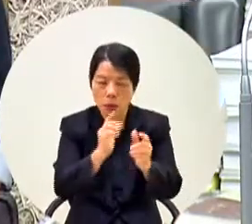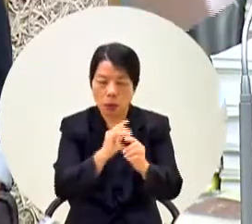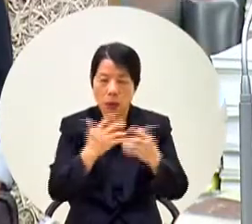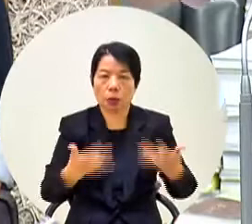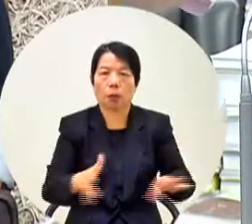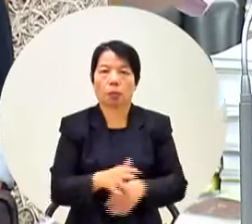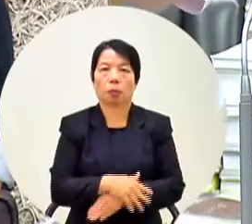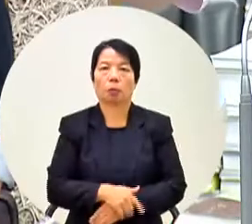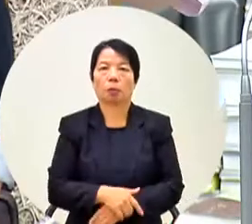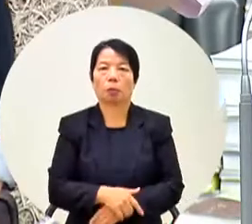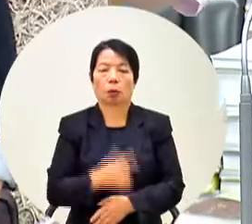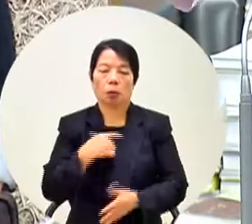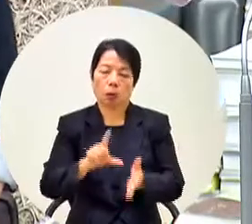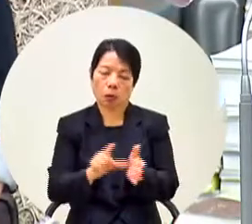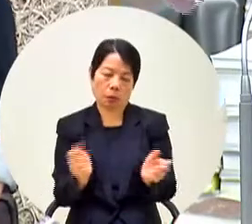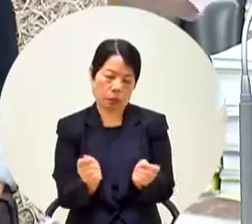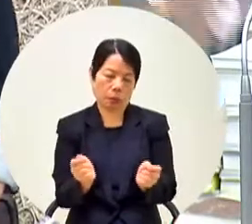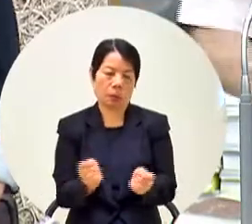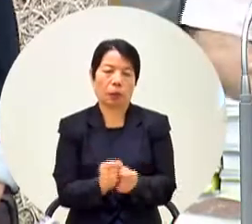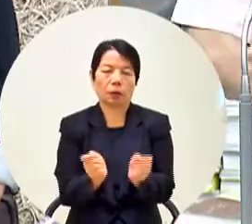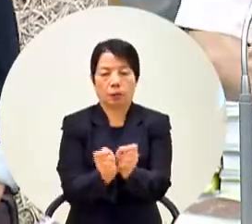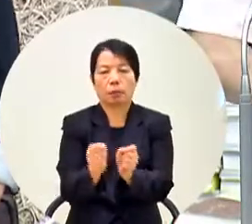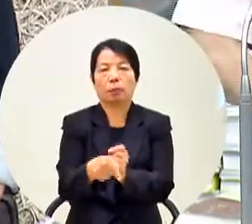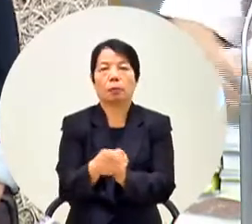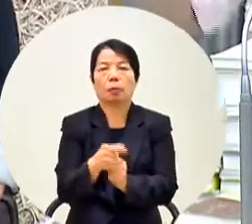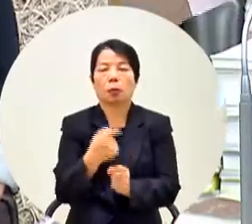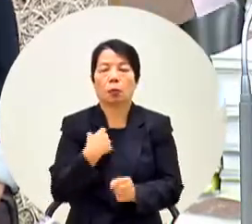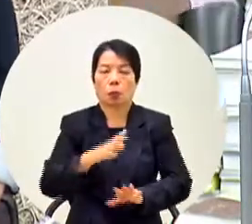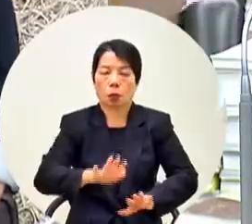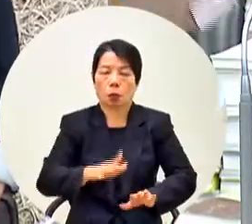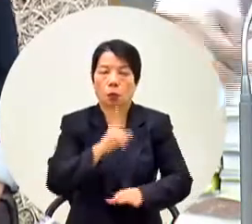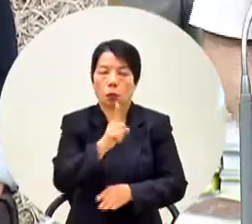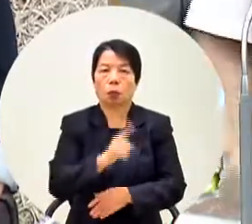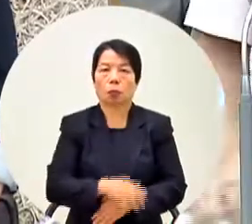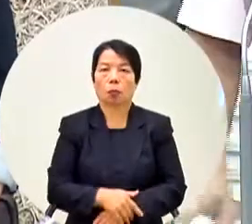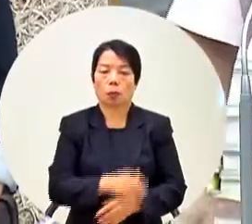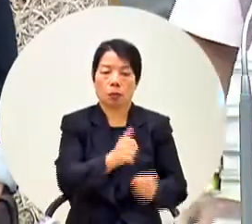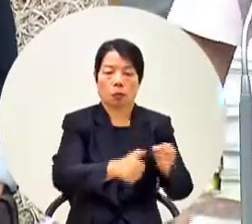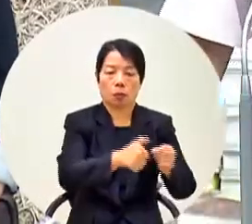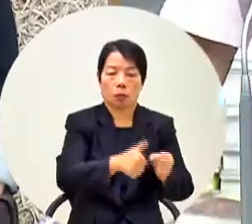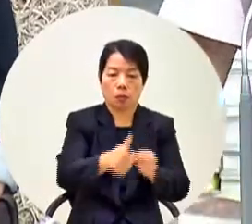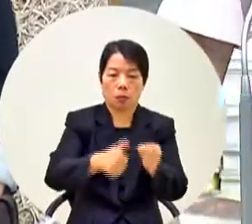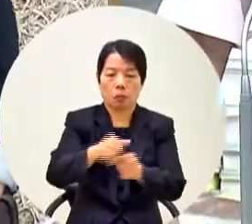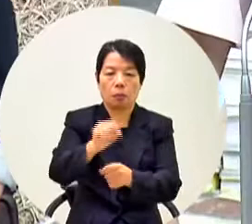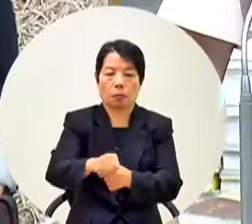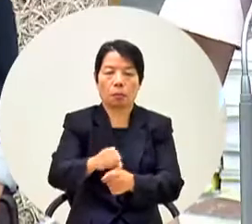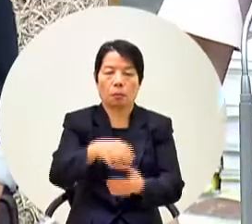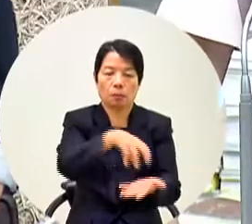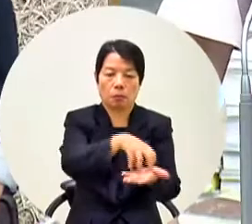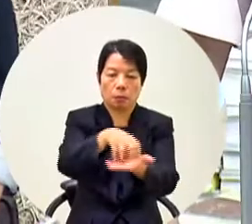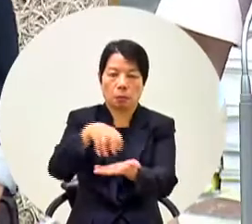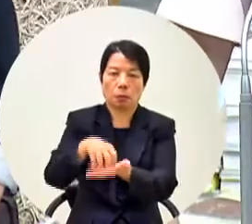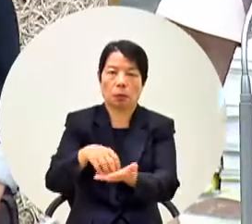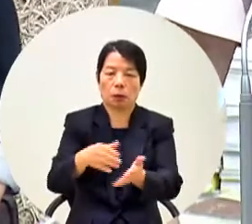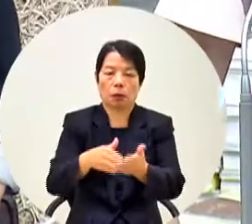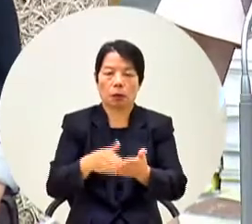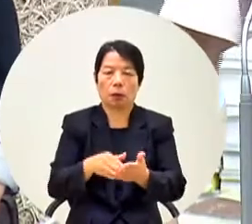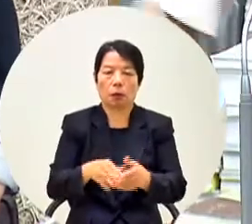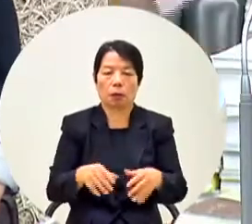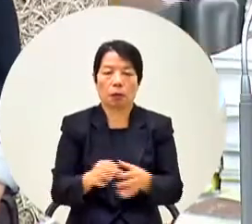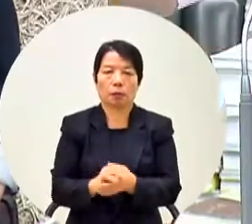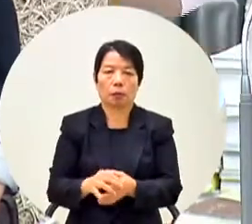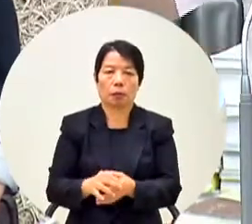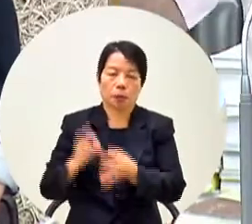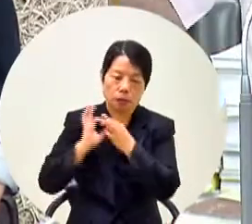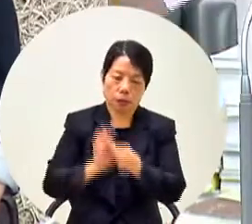这些。 时间无足济啦，我讲的啦。五年接了许可啦，五年要展延嘛。 对，那个许